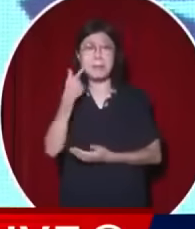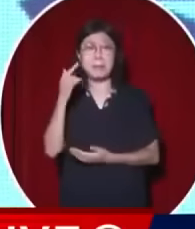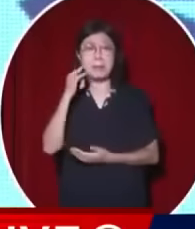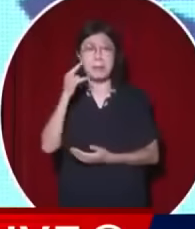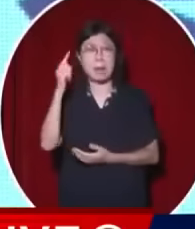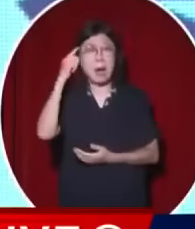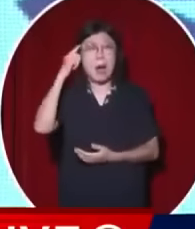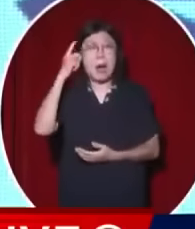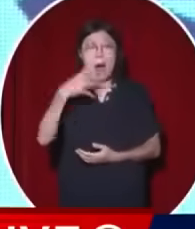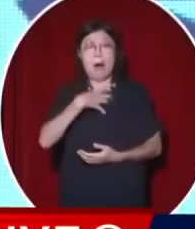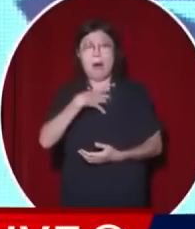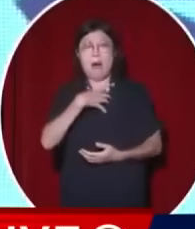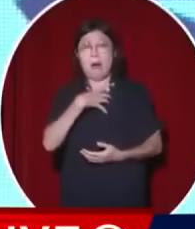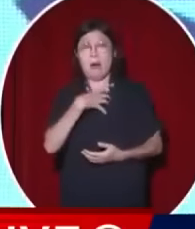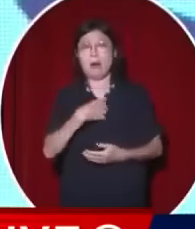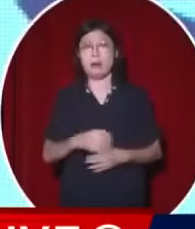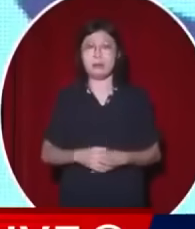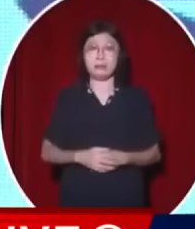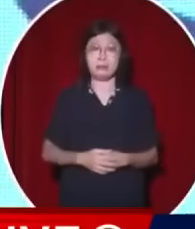靥。